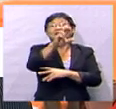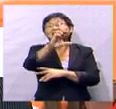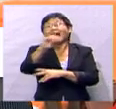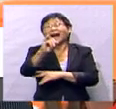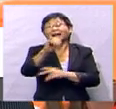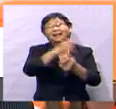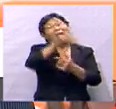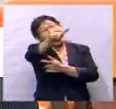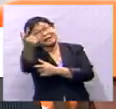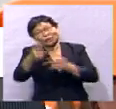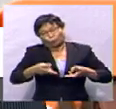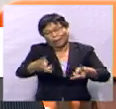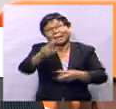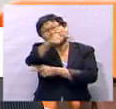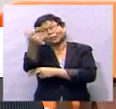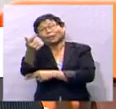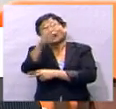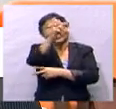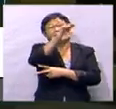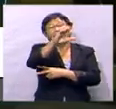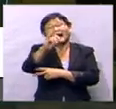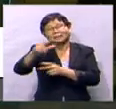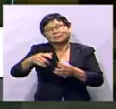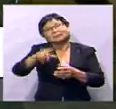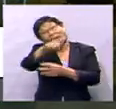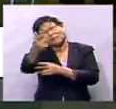to further investigating.